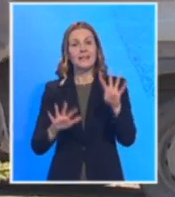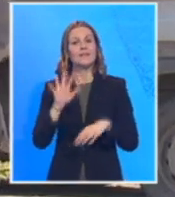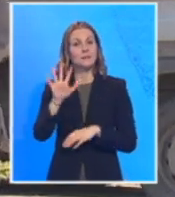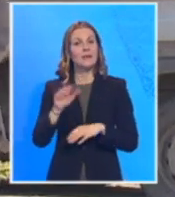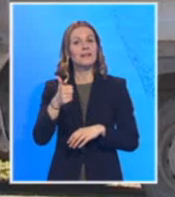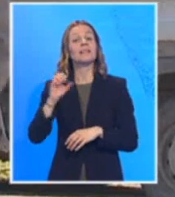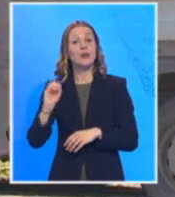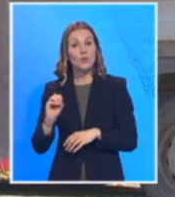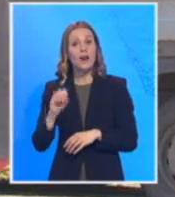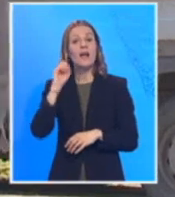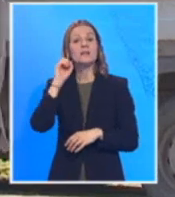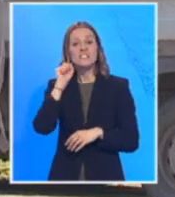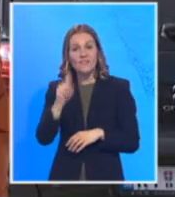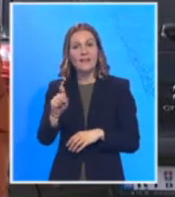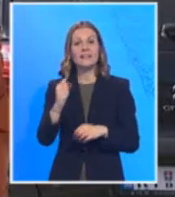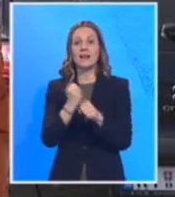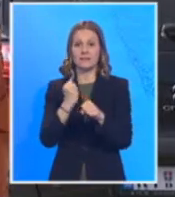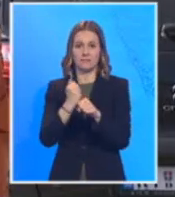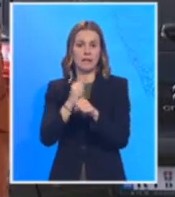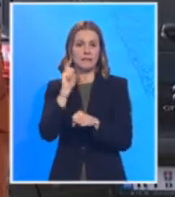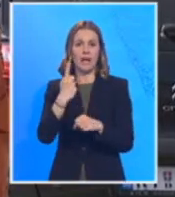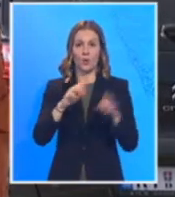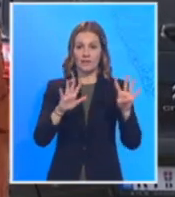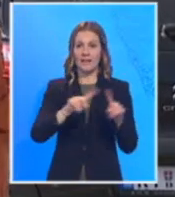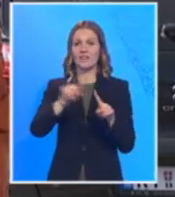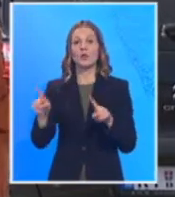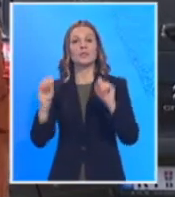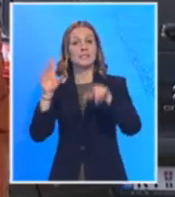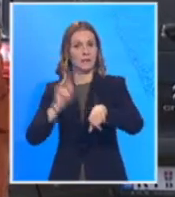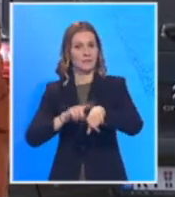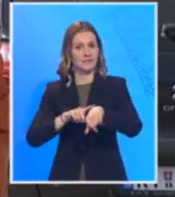533 9510 svakog radnog dana u periodu od 9 do 17 sati.